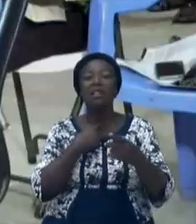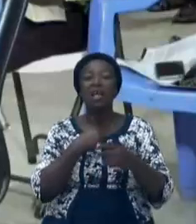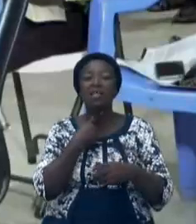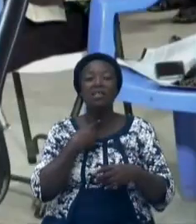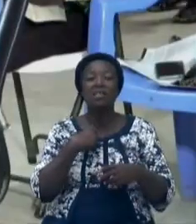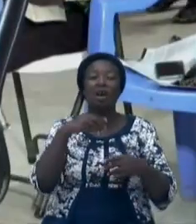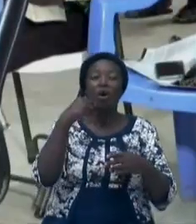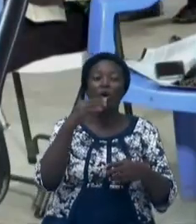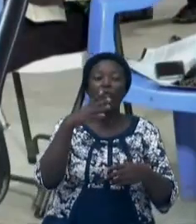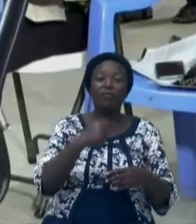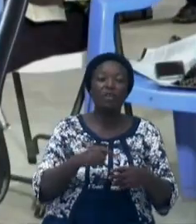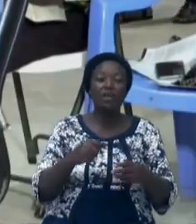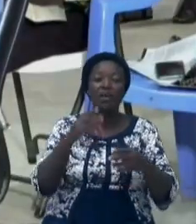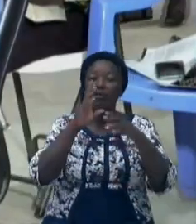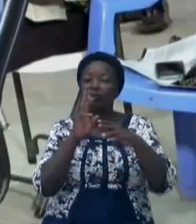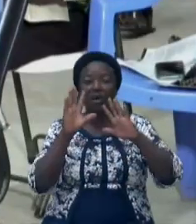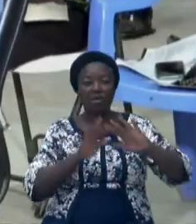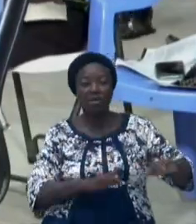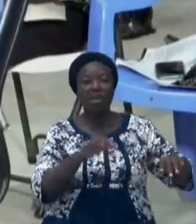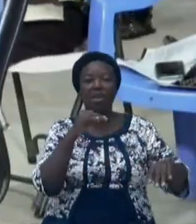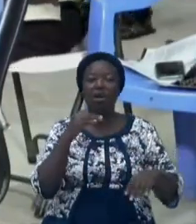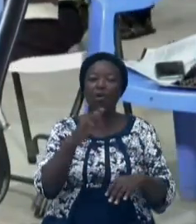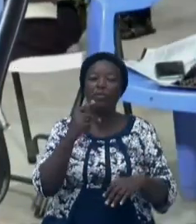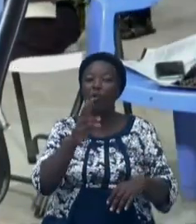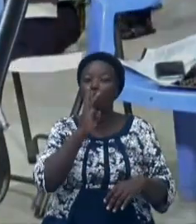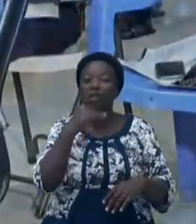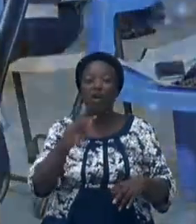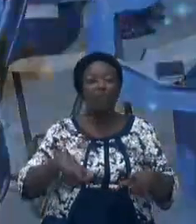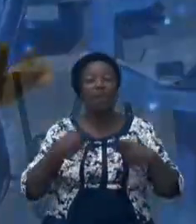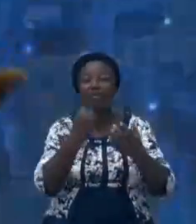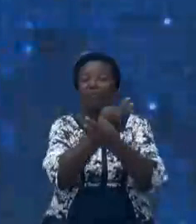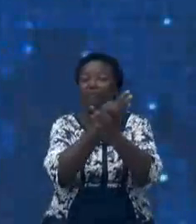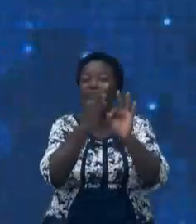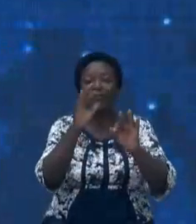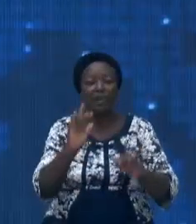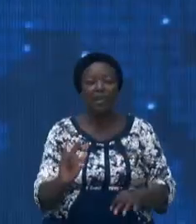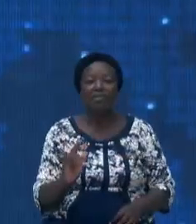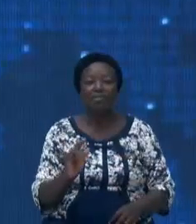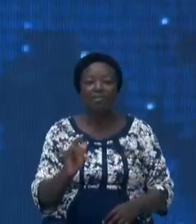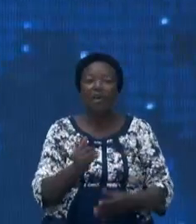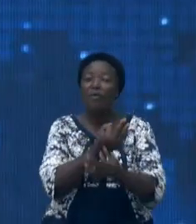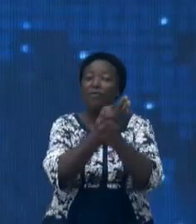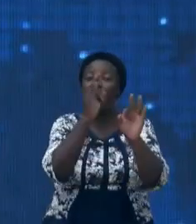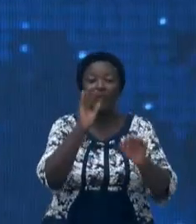dois à celui qui a soif je donnerai de la source de l'eau de la vie gratuitement